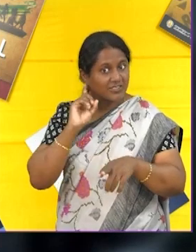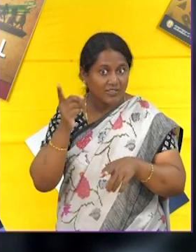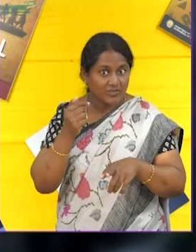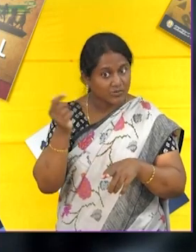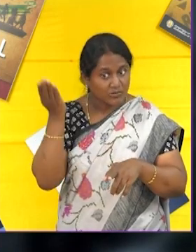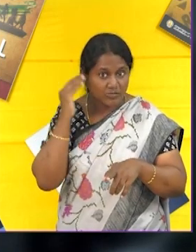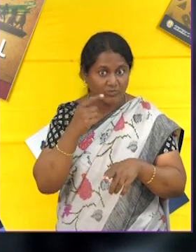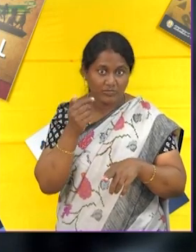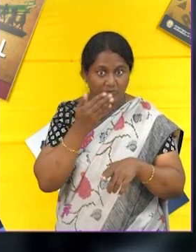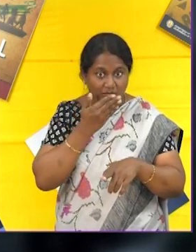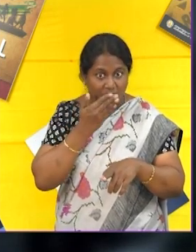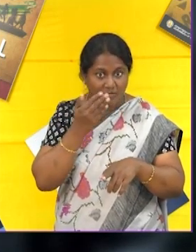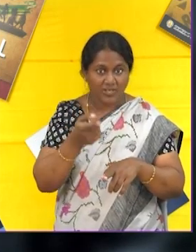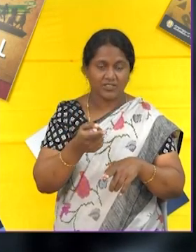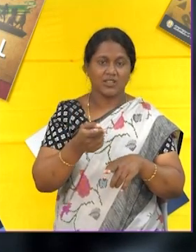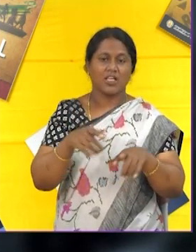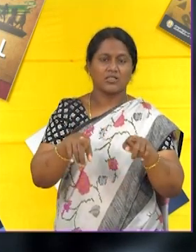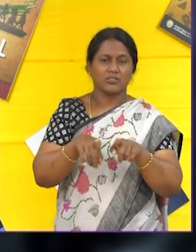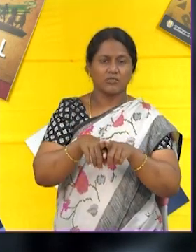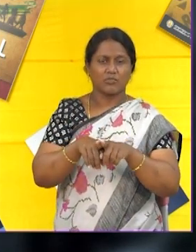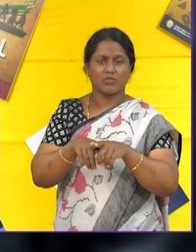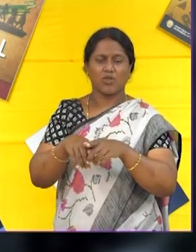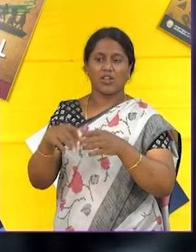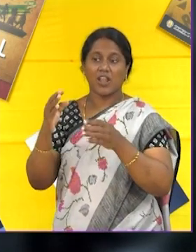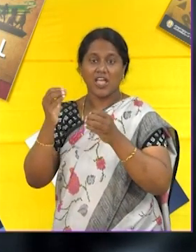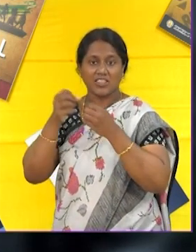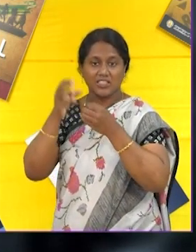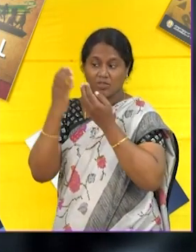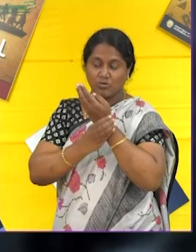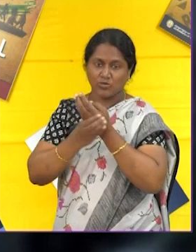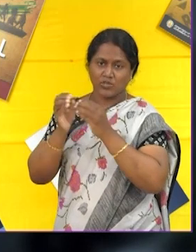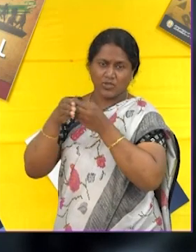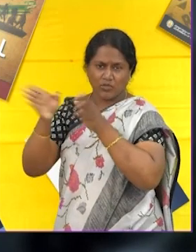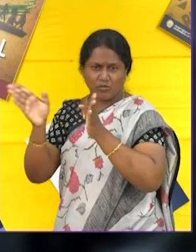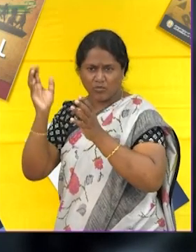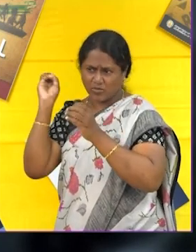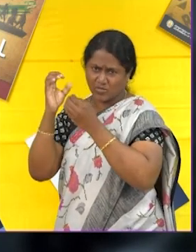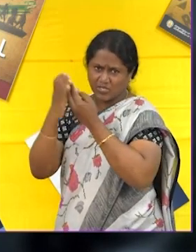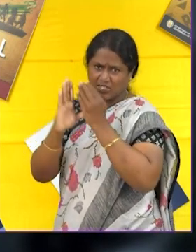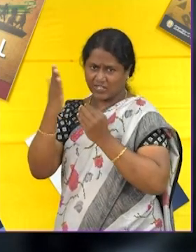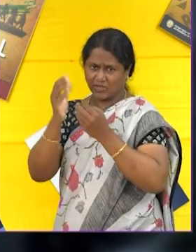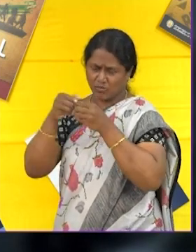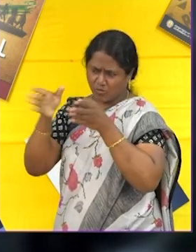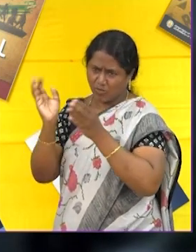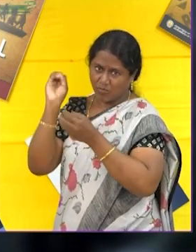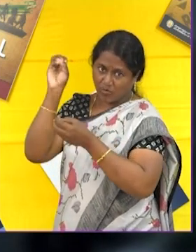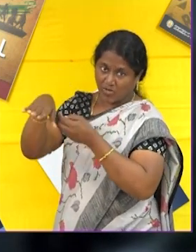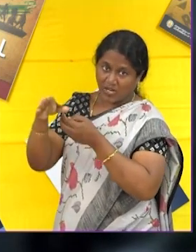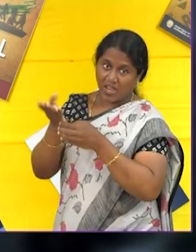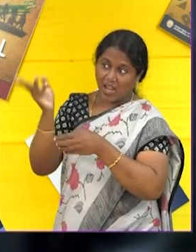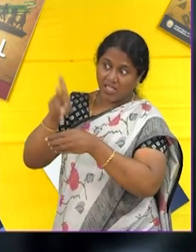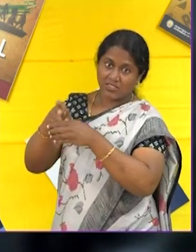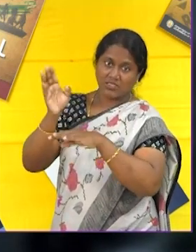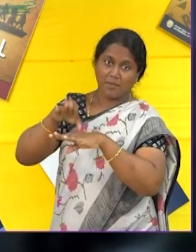வெக்காபுலரியில். அந்த டிங்கிள்னா கிளாஸ் அப்படியே உடச்சிக்கிட்டு அடுத்த வீட்டு பெட்ரூமில் போய் விழுந்துருச்சு. அங்கே யார் இருக்கான்னா போர்ட்வெல்லுங்கிற